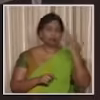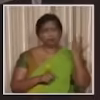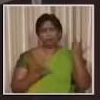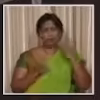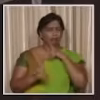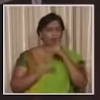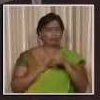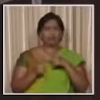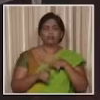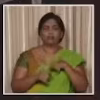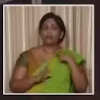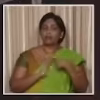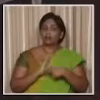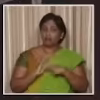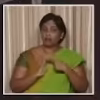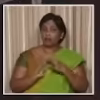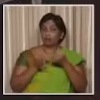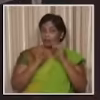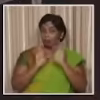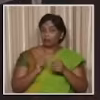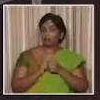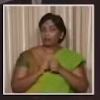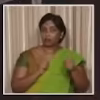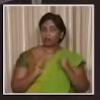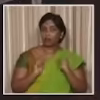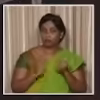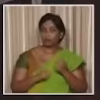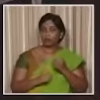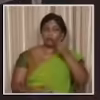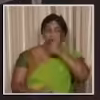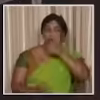කියවනවා. ඉතින් එතුමා මේ රටේ නිවැරදි මාවතකට ගේන්න උත්සාහ කරනවා.